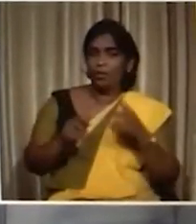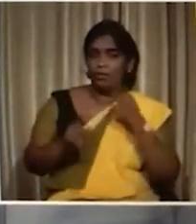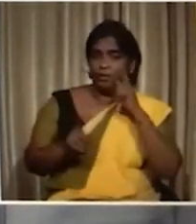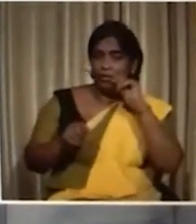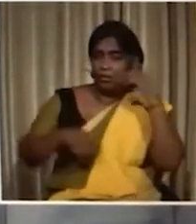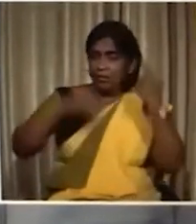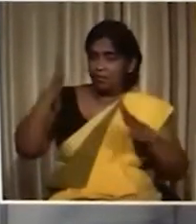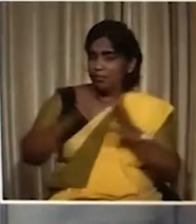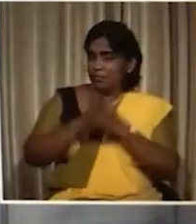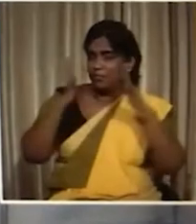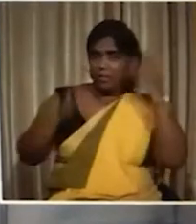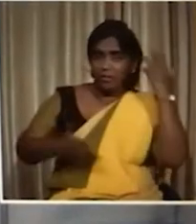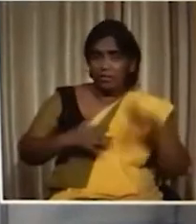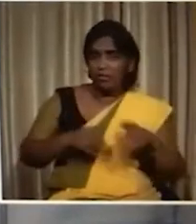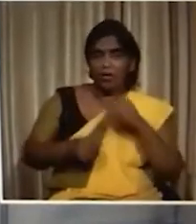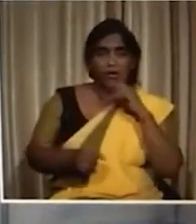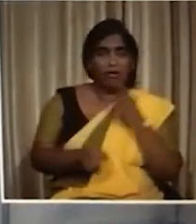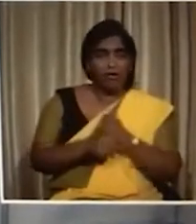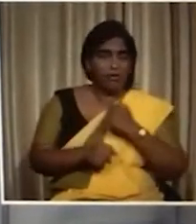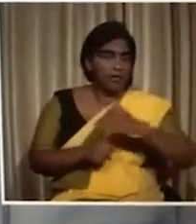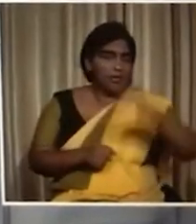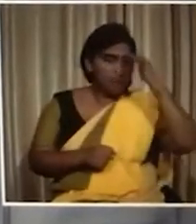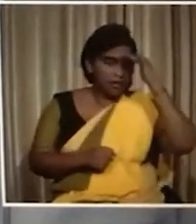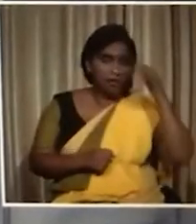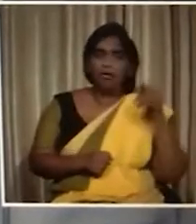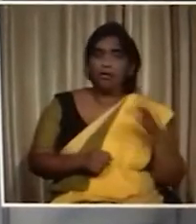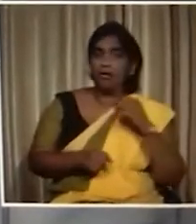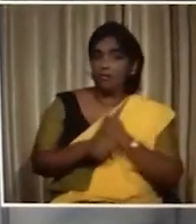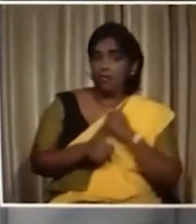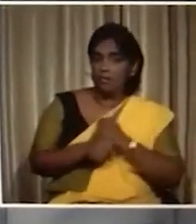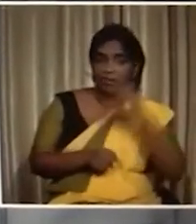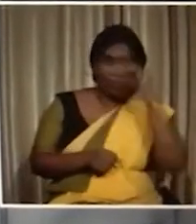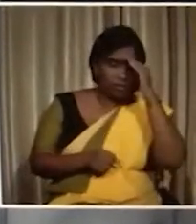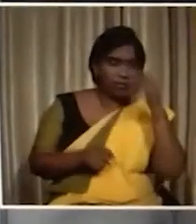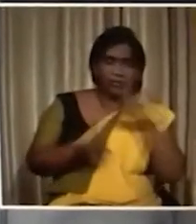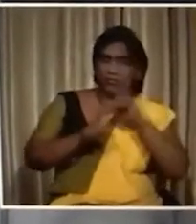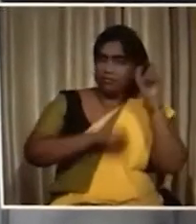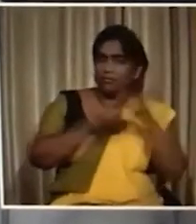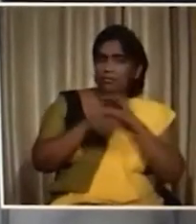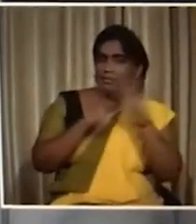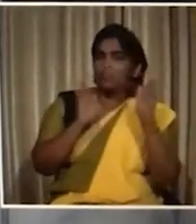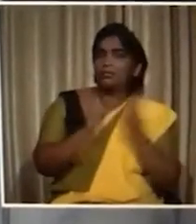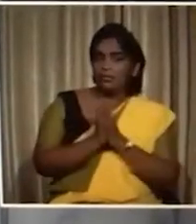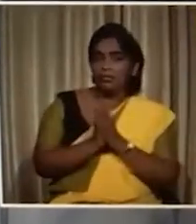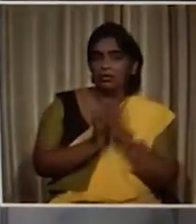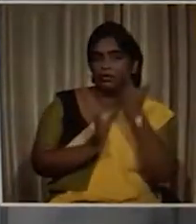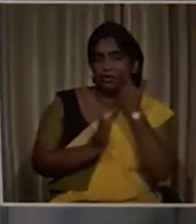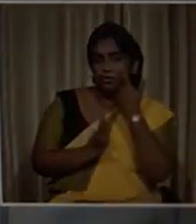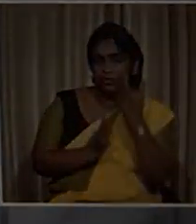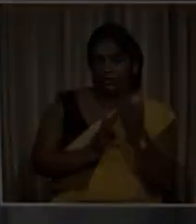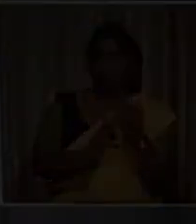அரசு தலைவரோ அல்ல இந்த நாட்டில் இருக்கிறவர் யாராவது ஒருவர் மன்னிப்பு கோரியதாக, வருத்தம் தெரிவித்ததாக வரலாறு இல்லை.